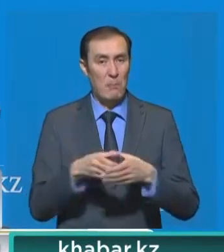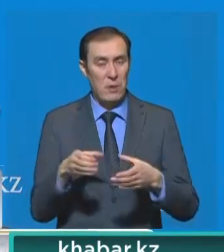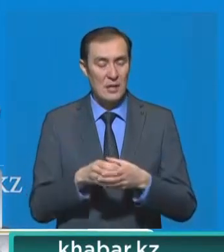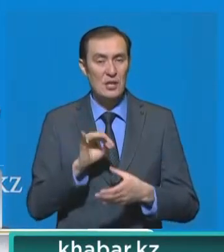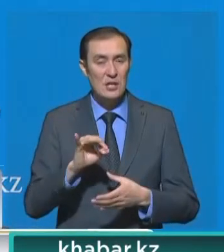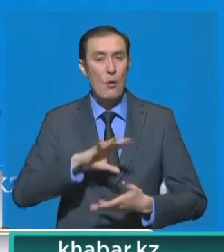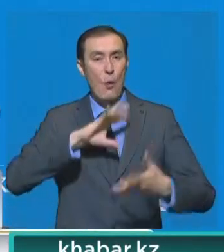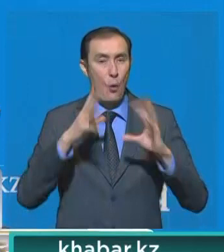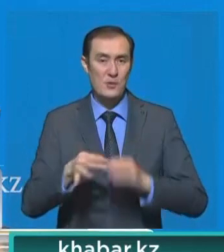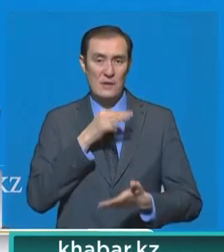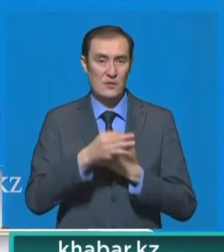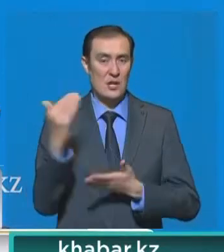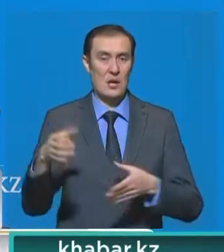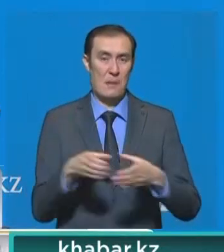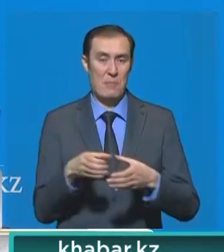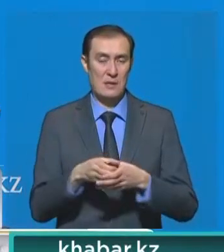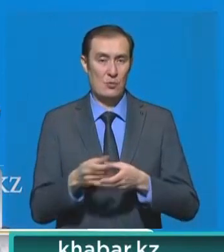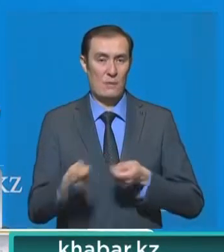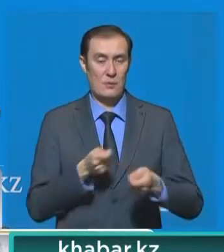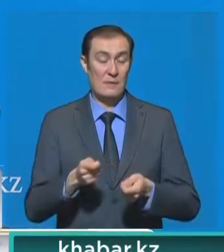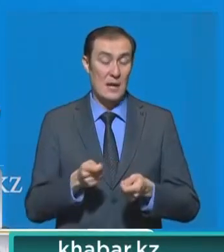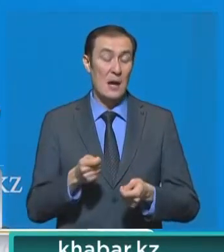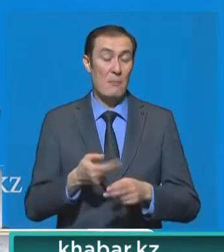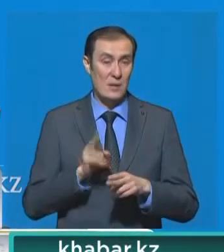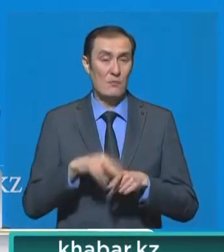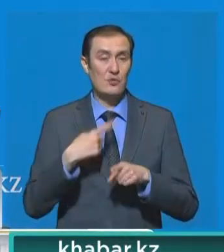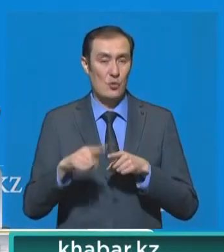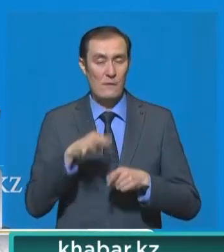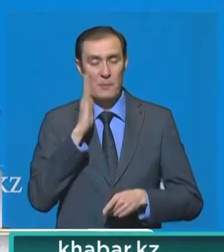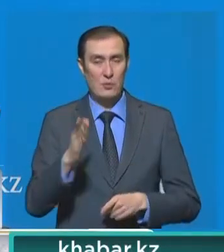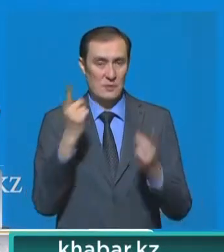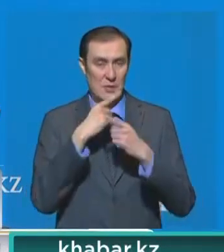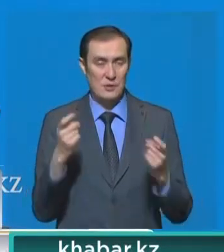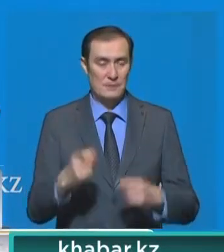об ответственности всей компании. Я думаю, что в ближайшее время мы скажем свой ответ.